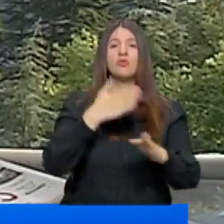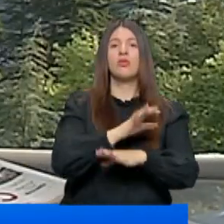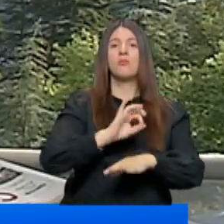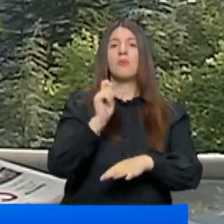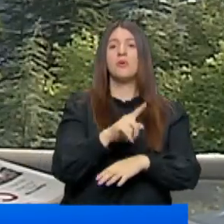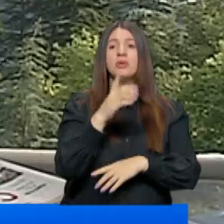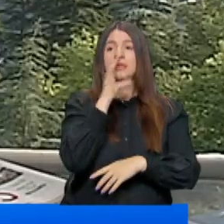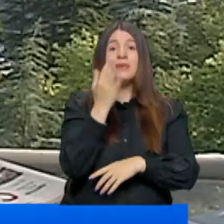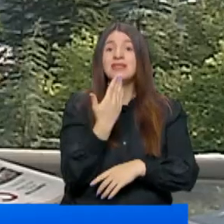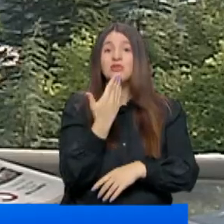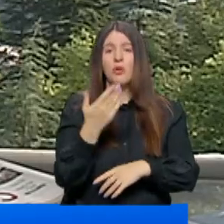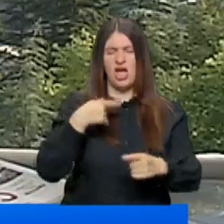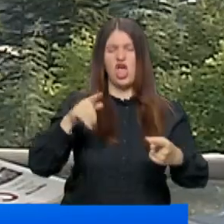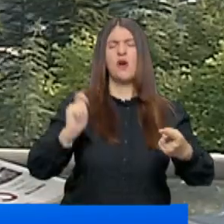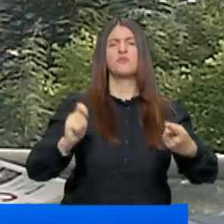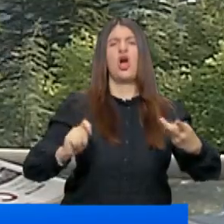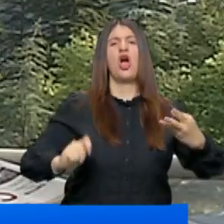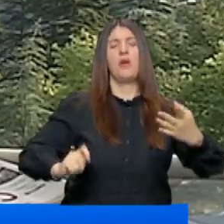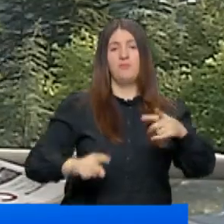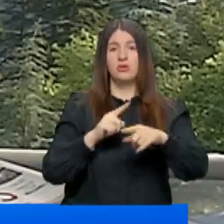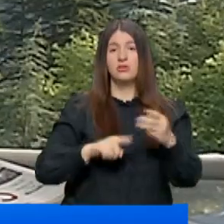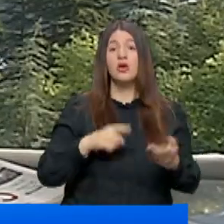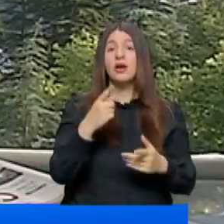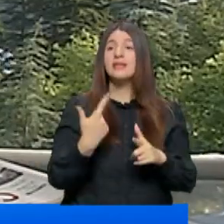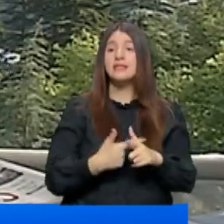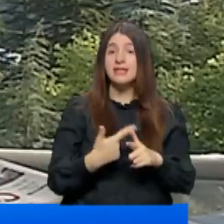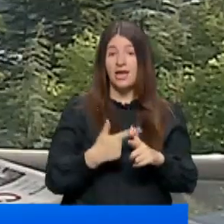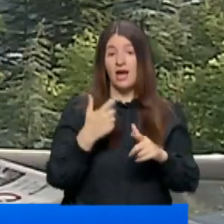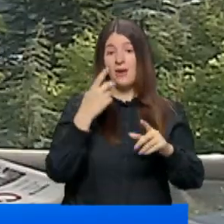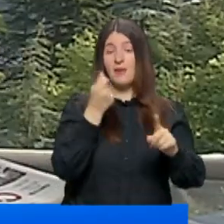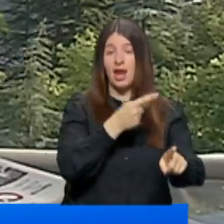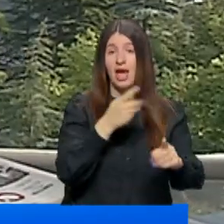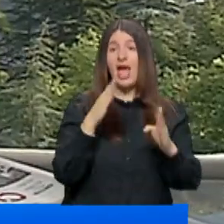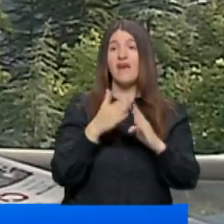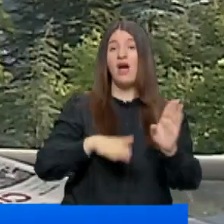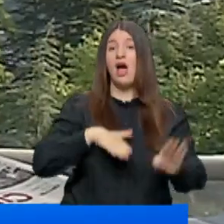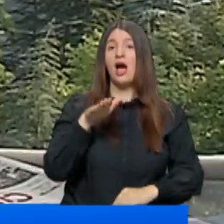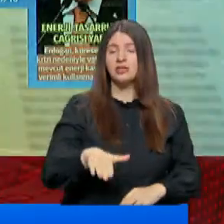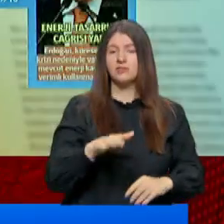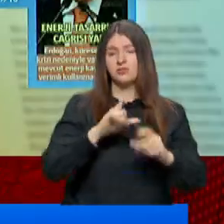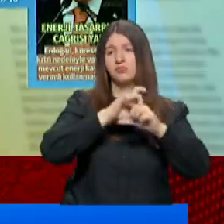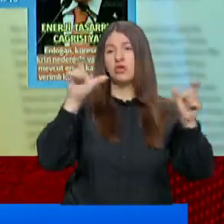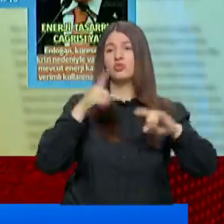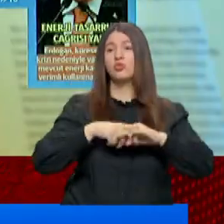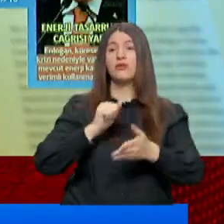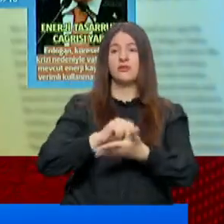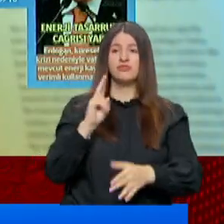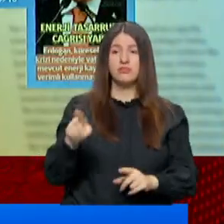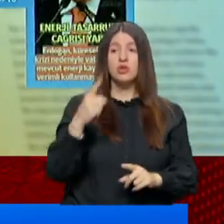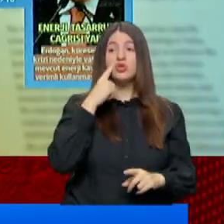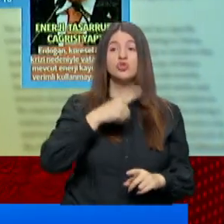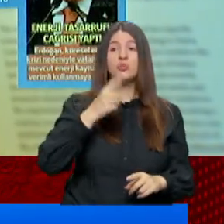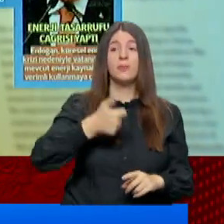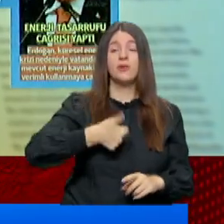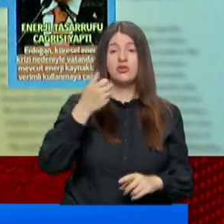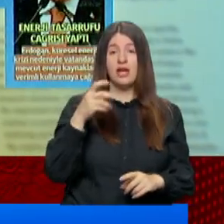ediyor? Bunları konuşmak istiyoruz. Kira bedeline ev hamlesi manşeti Hürriyet gazetesinin. Cumhurbaşkanı